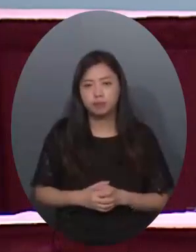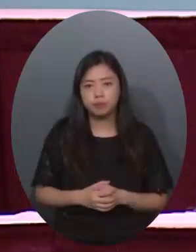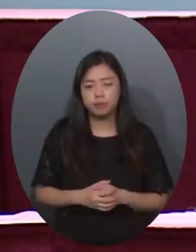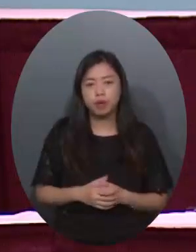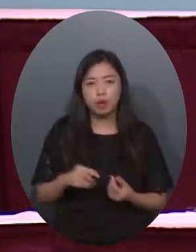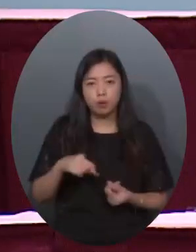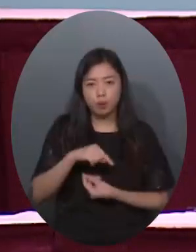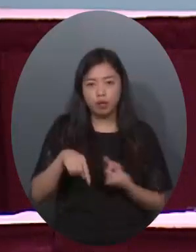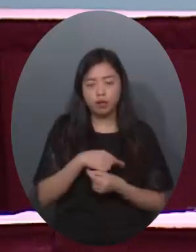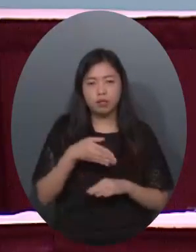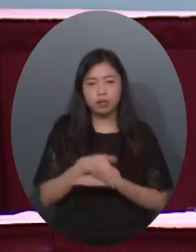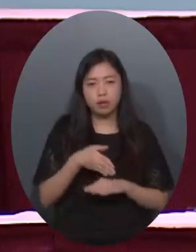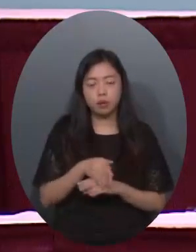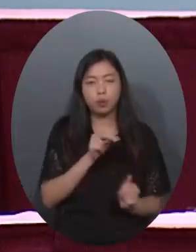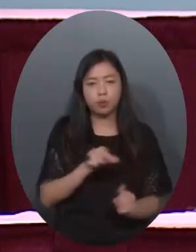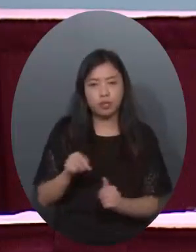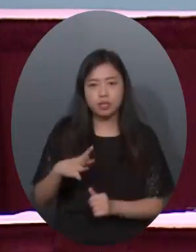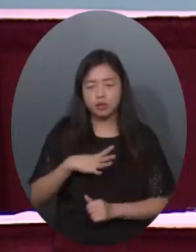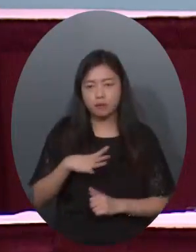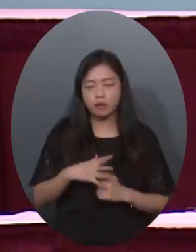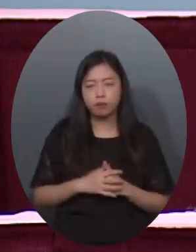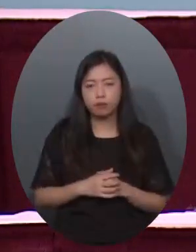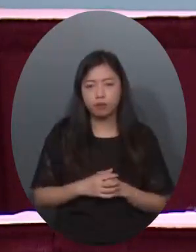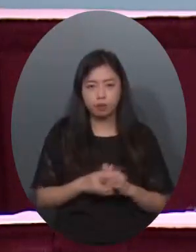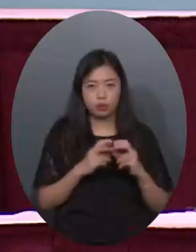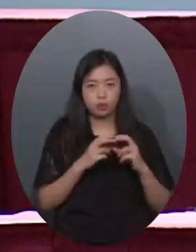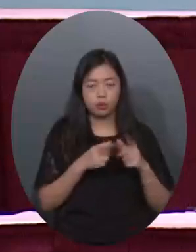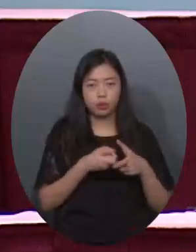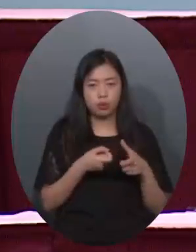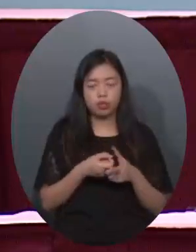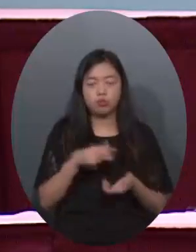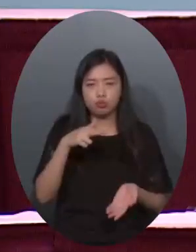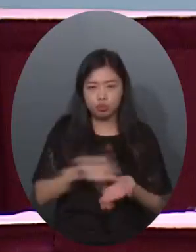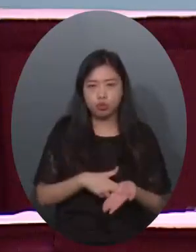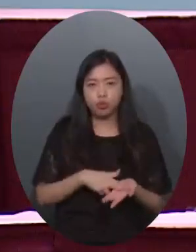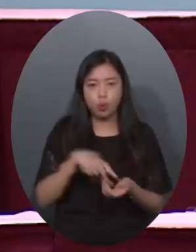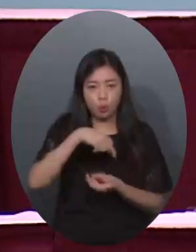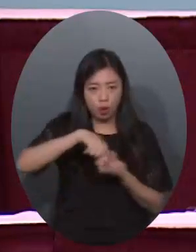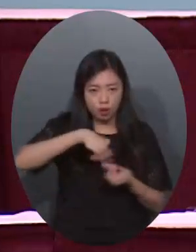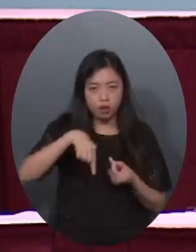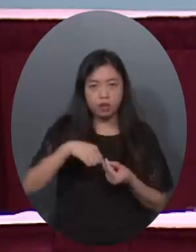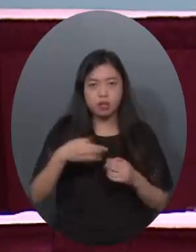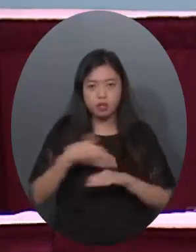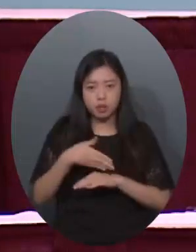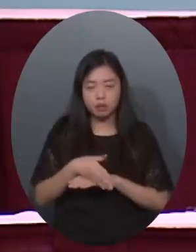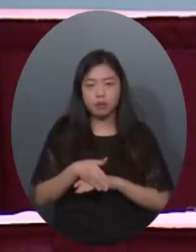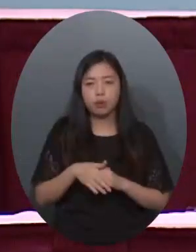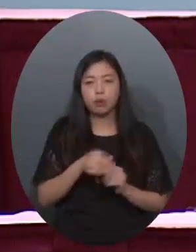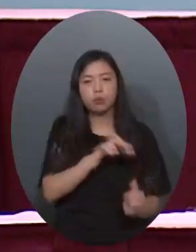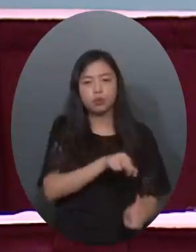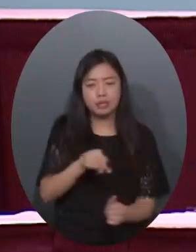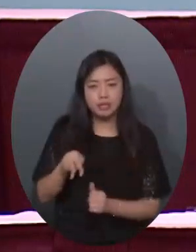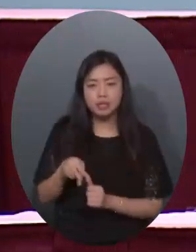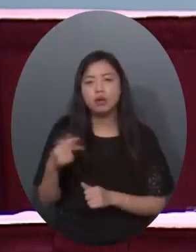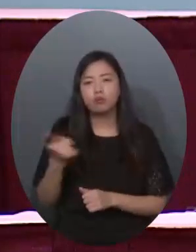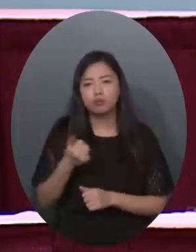環境、社會及管治方面，公司深信環境、社會及管治